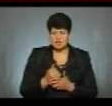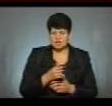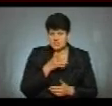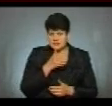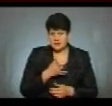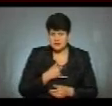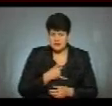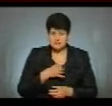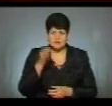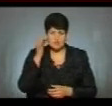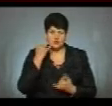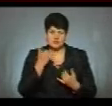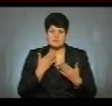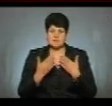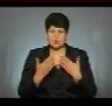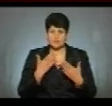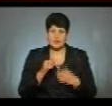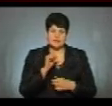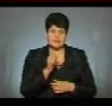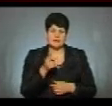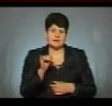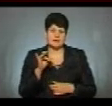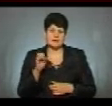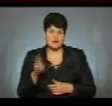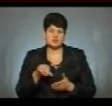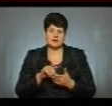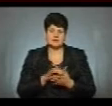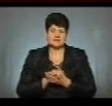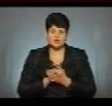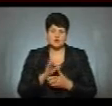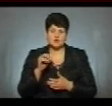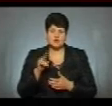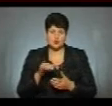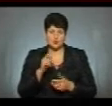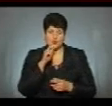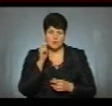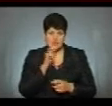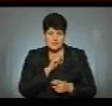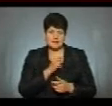сьогодні. Глядачам нагадую, сьогодні ми спілкувалися з Андрієм Гірняком, членом Асоціації соціологів України і